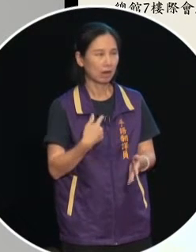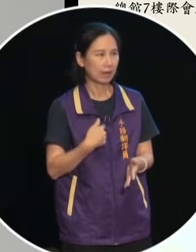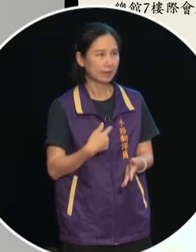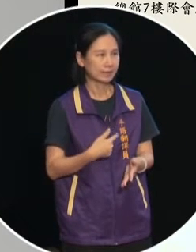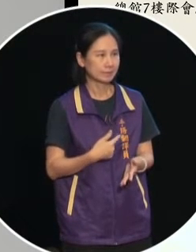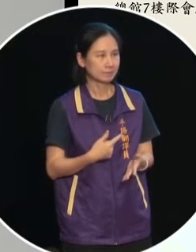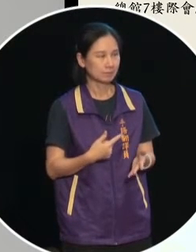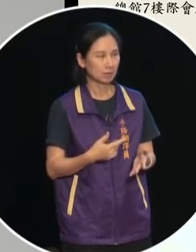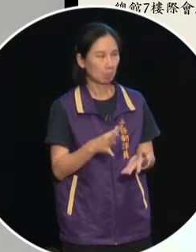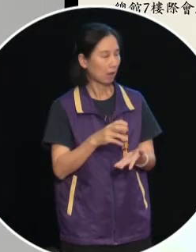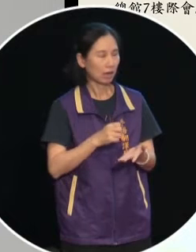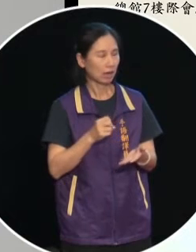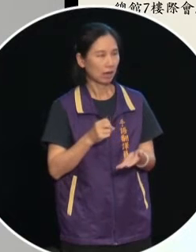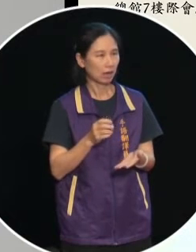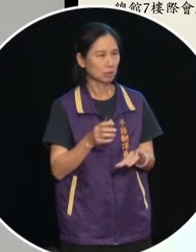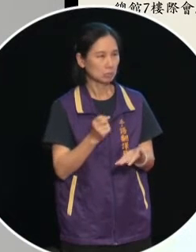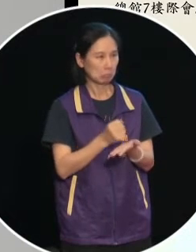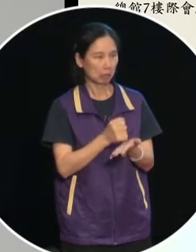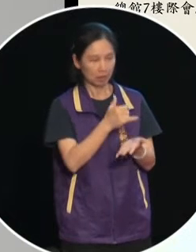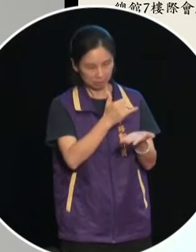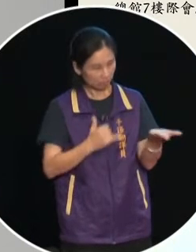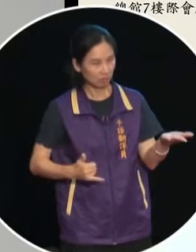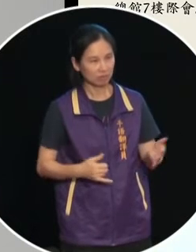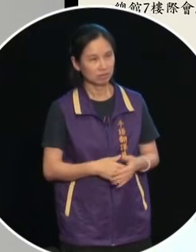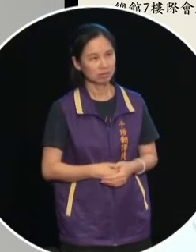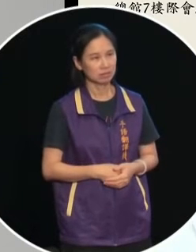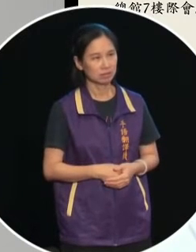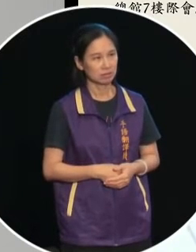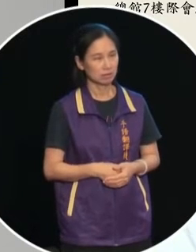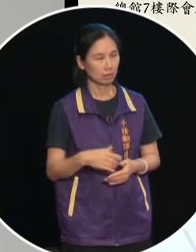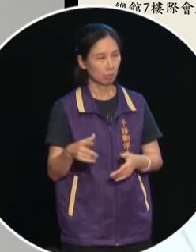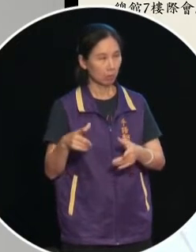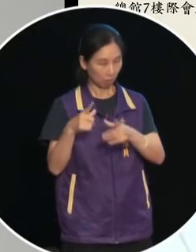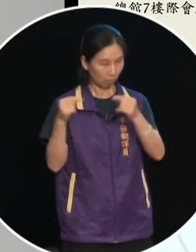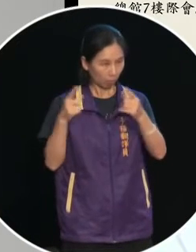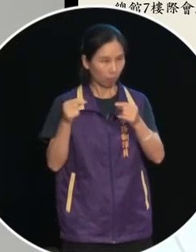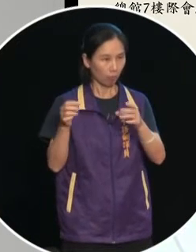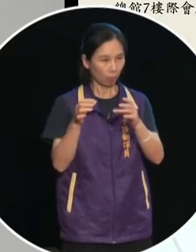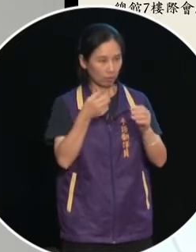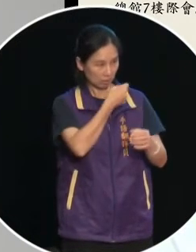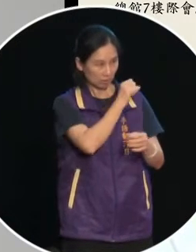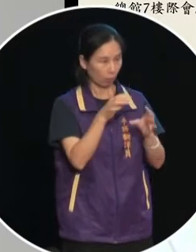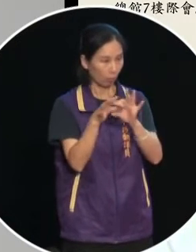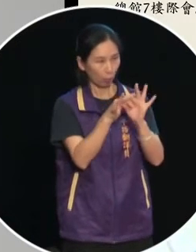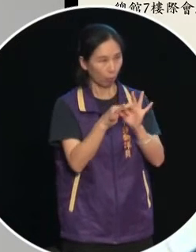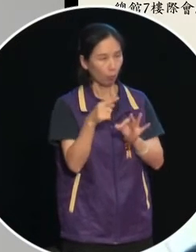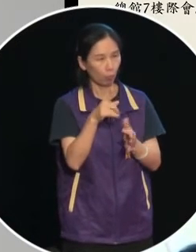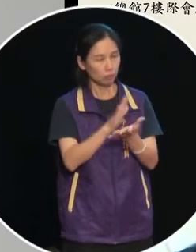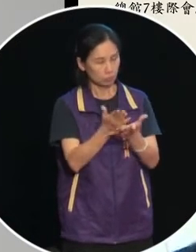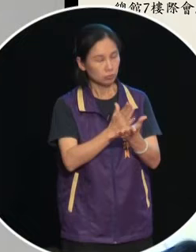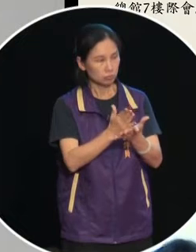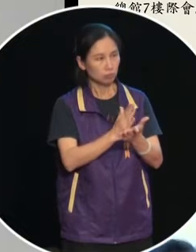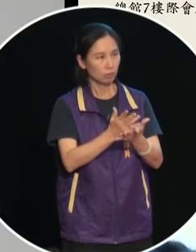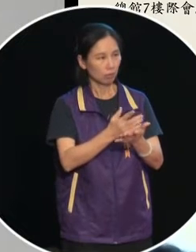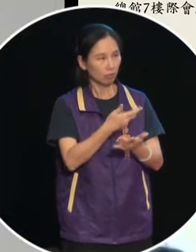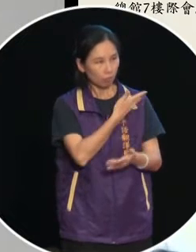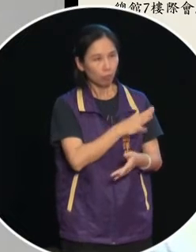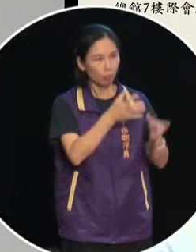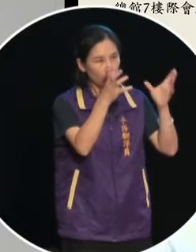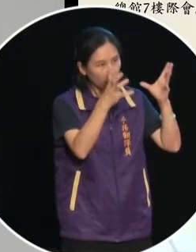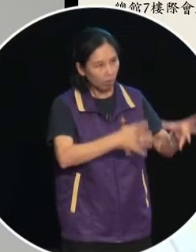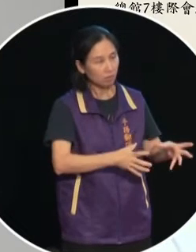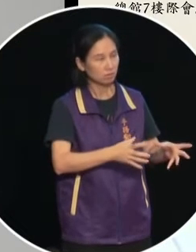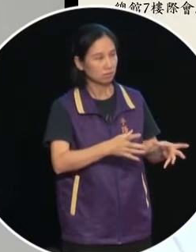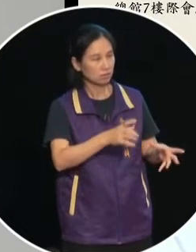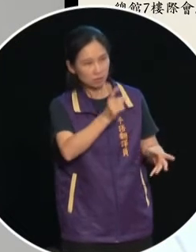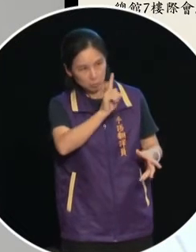做。我现在很好，就日本有关台湾的书籍，台湾的有些，不管是政治还是社会文